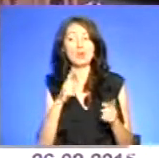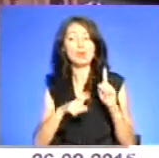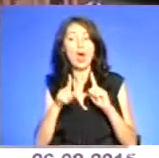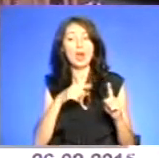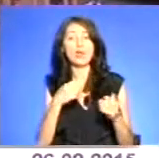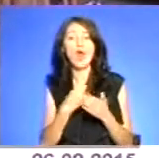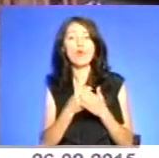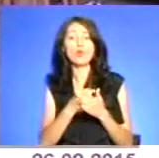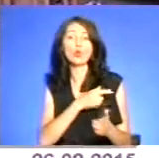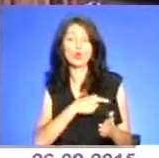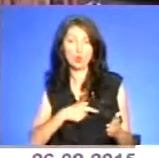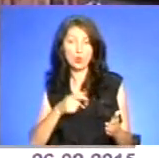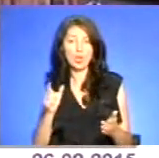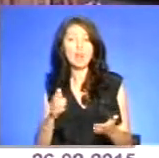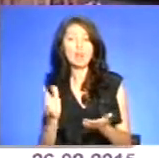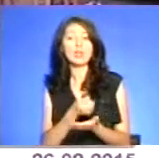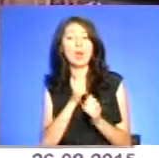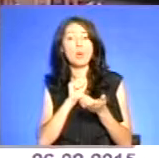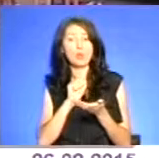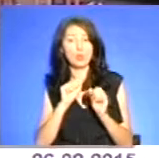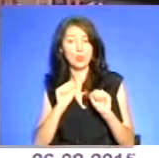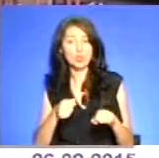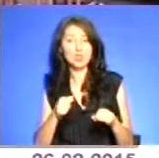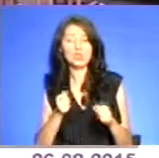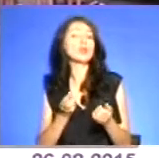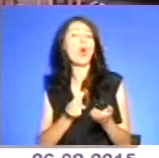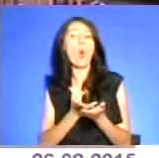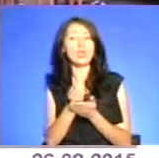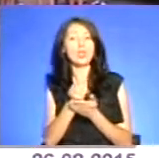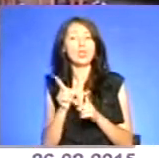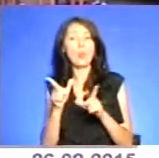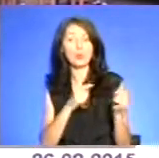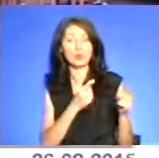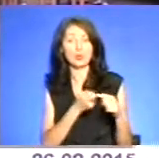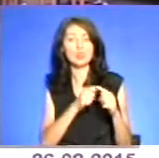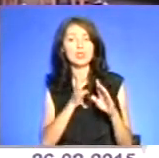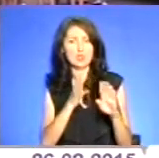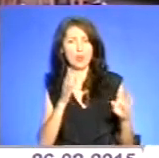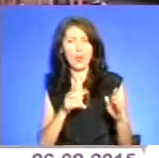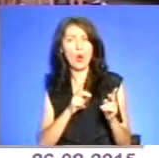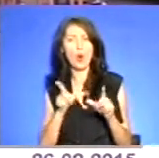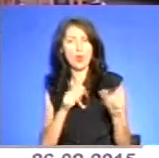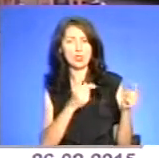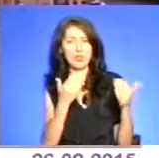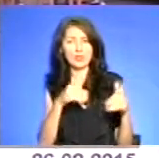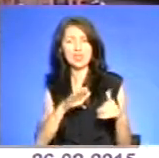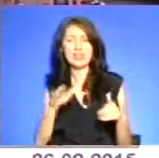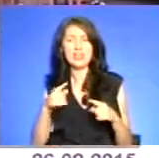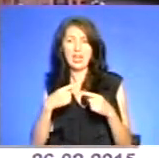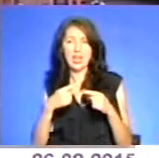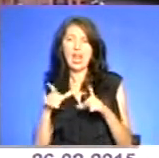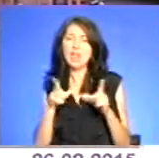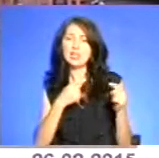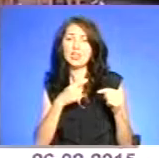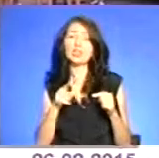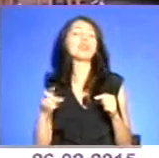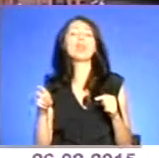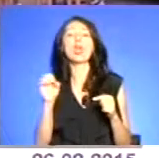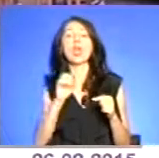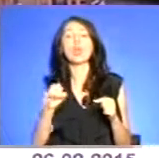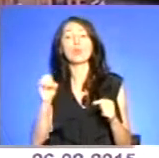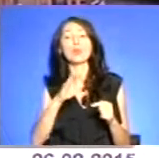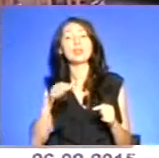можливість профінансувати цю поїздку. Хочу сказати, це чергова поїздка. Ми знаємо, вже діти їздили десь і по інших європейських країнах. І дуже-дуже пройде небагато часу,